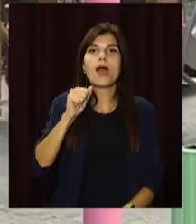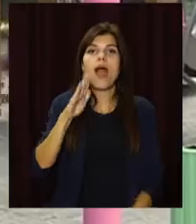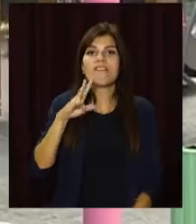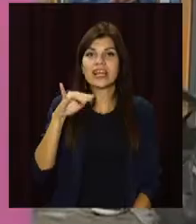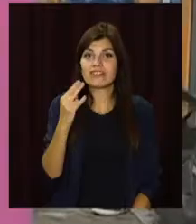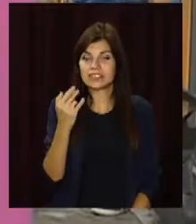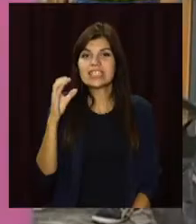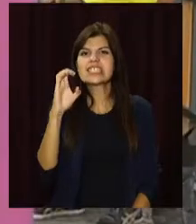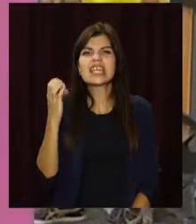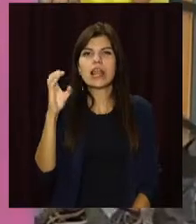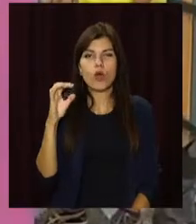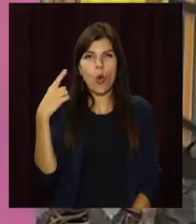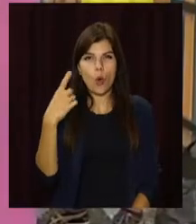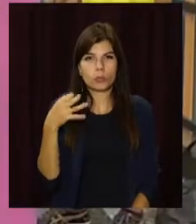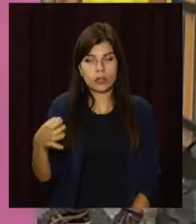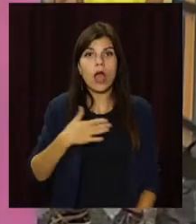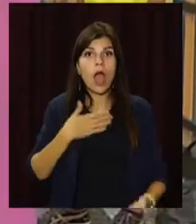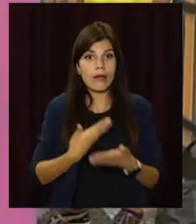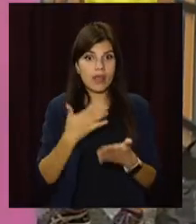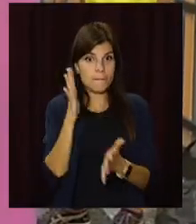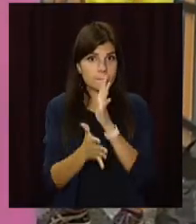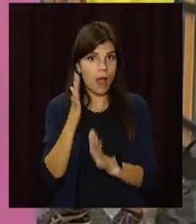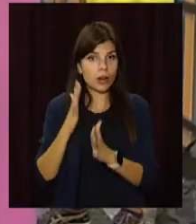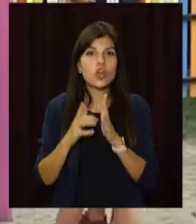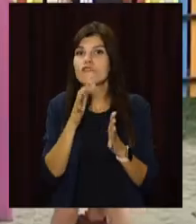Новопавлівці Синельниківського району відкрили активний парк.